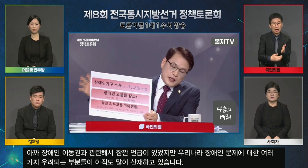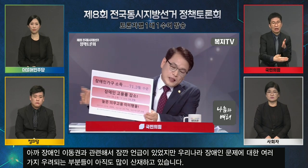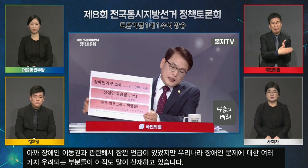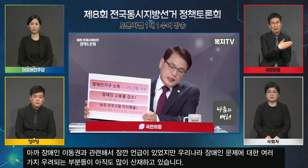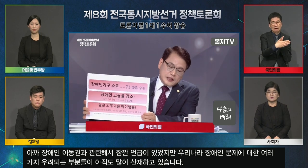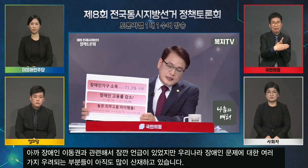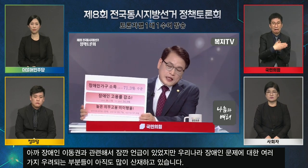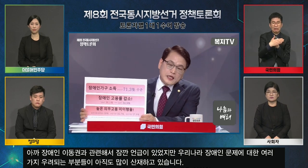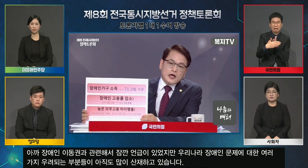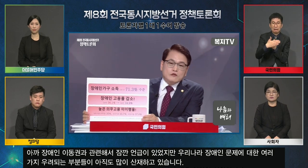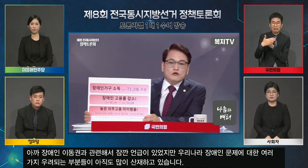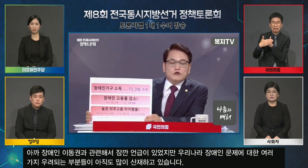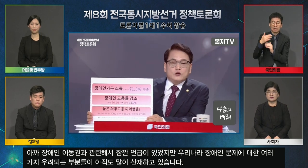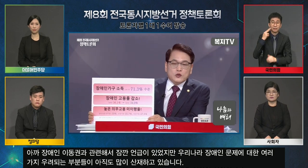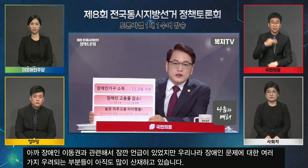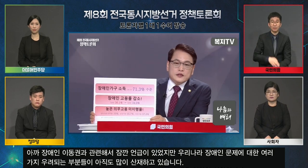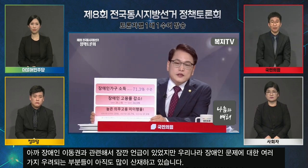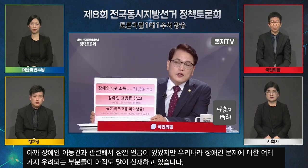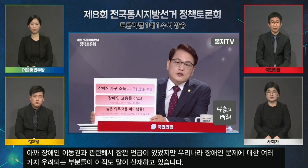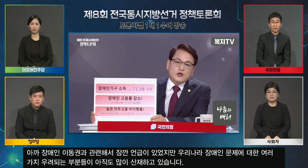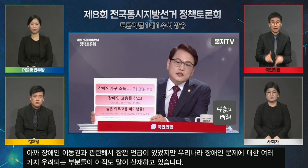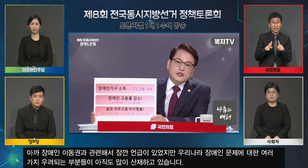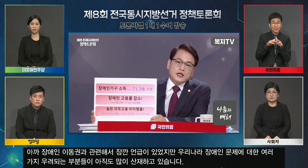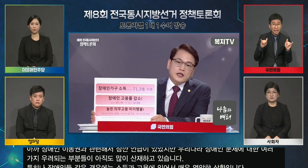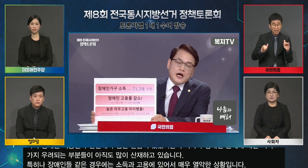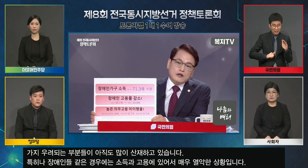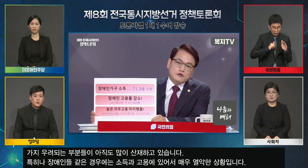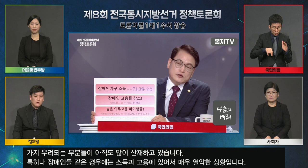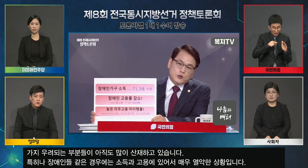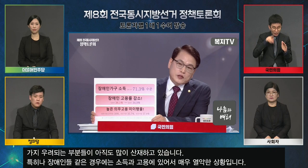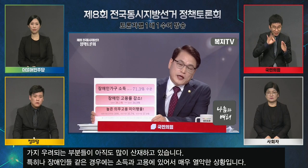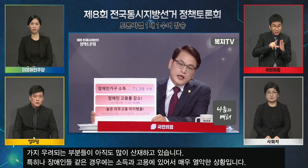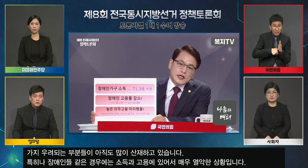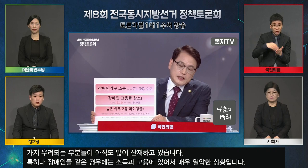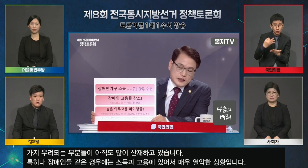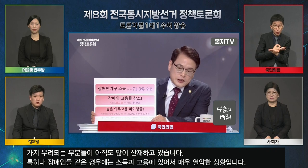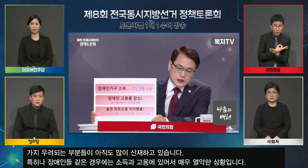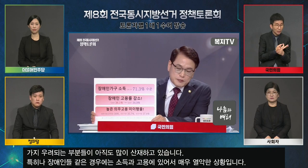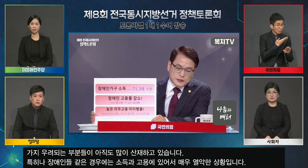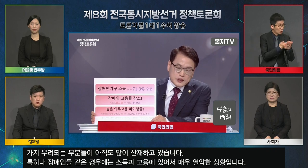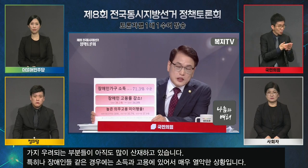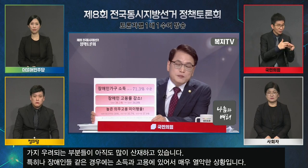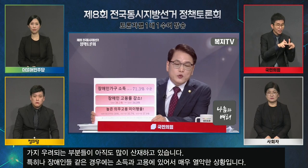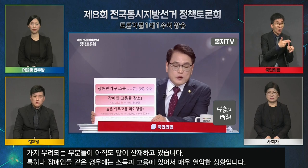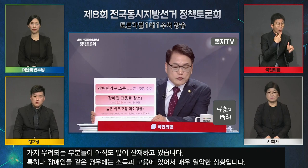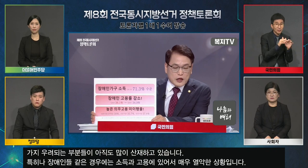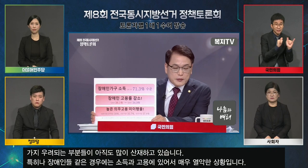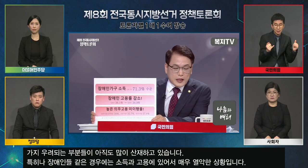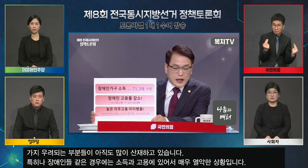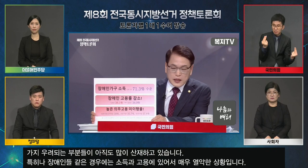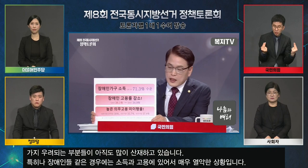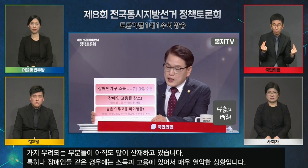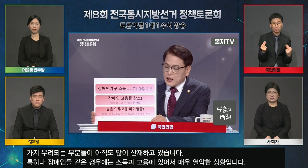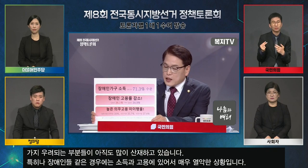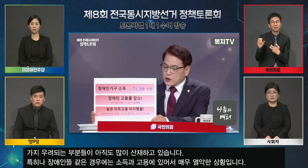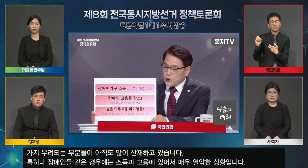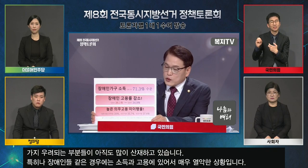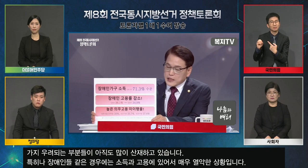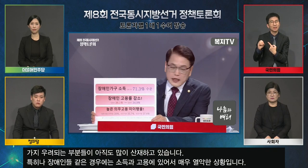상황입니다. 장애인 가구 소득은 전체 가구 소득의 71%에 불과합니다.